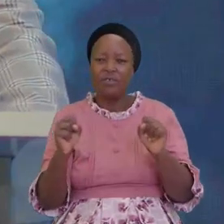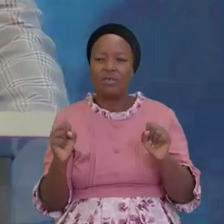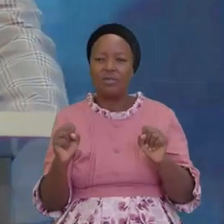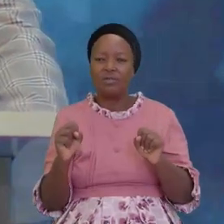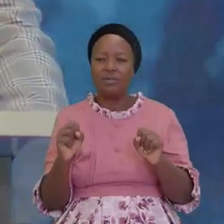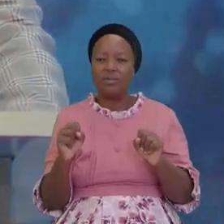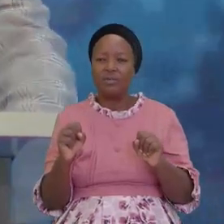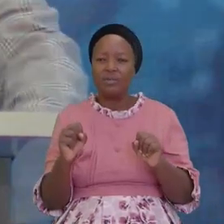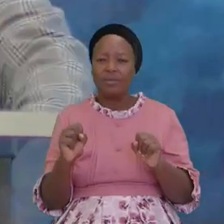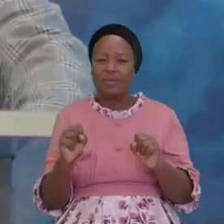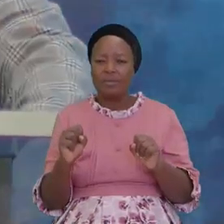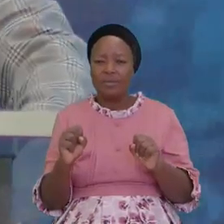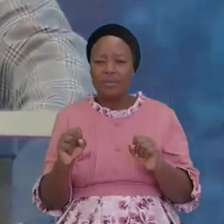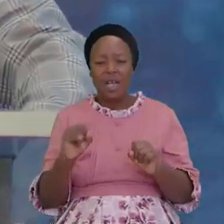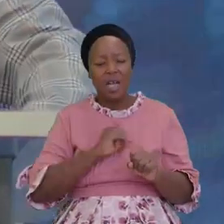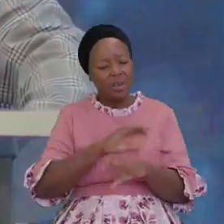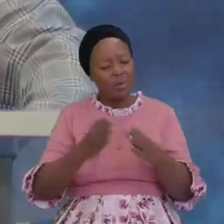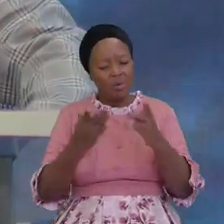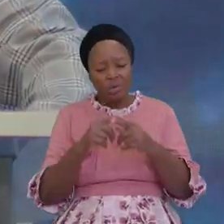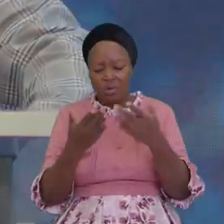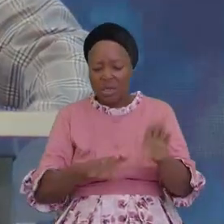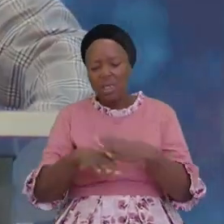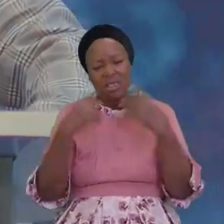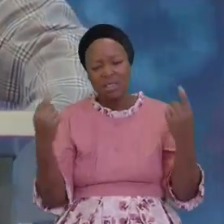je veux cette vie éternelle, ce salut.